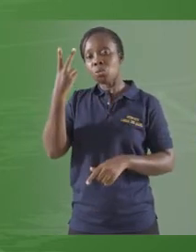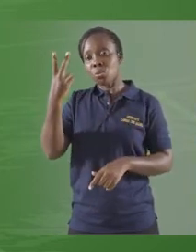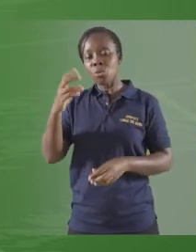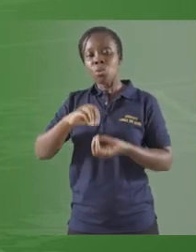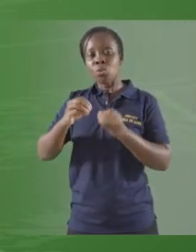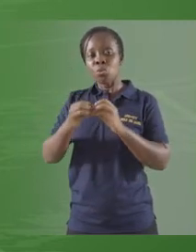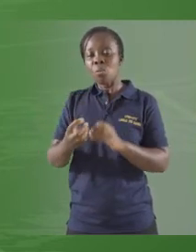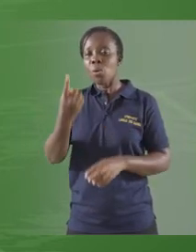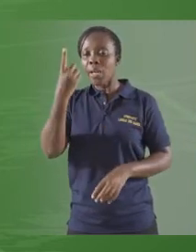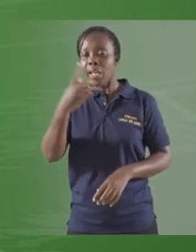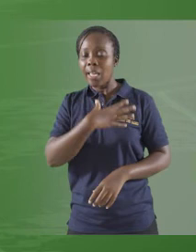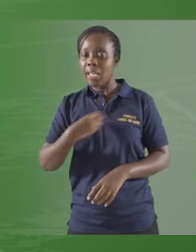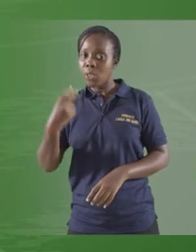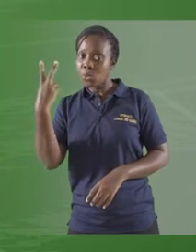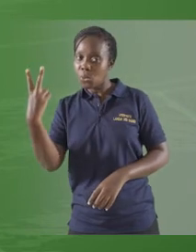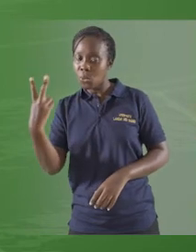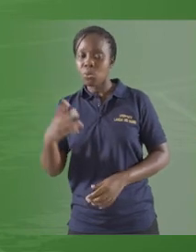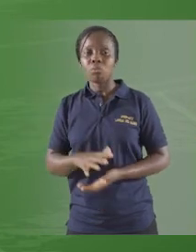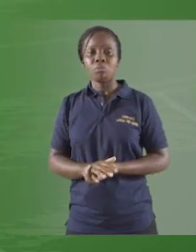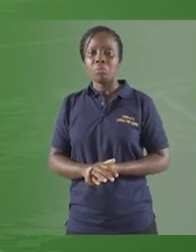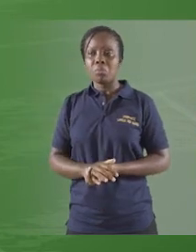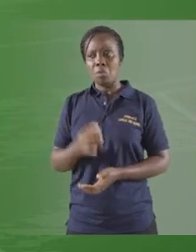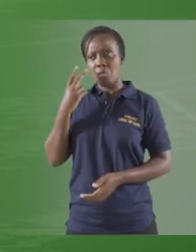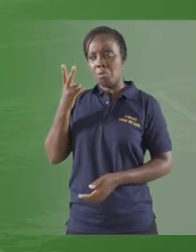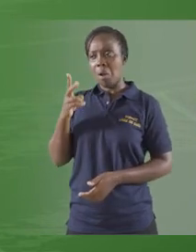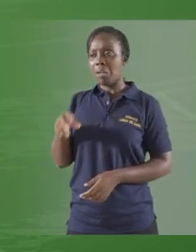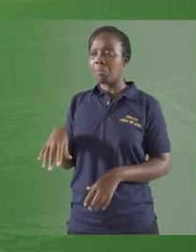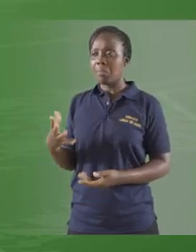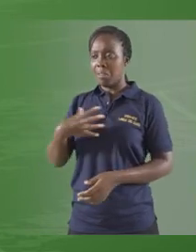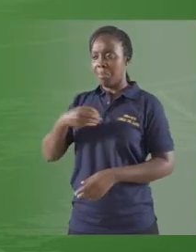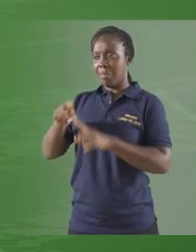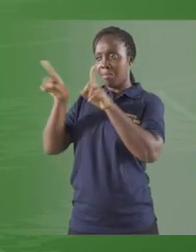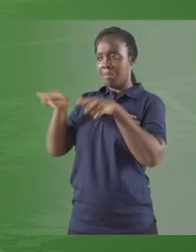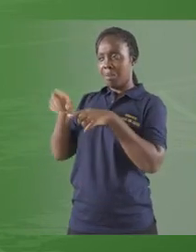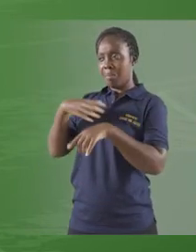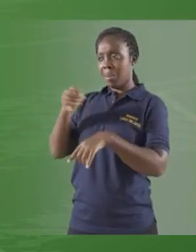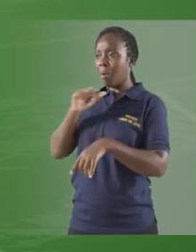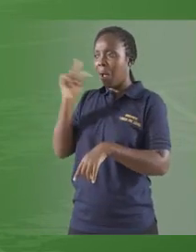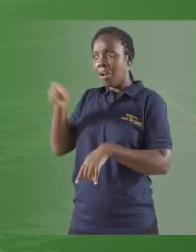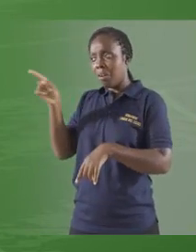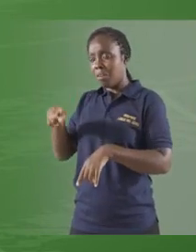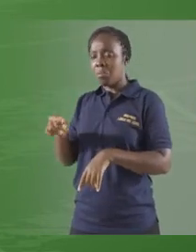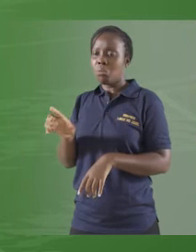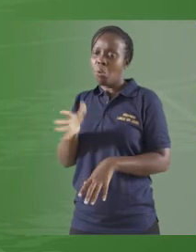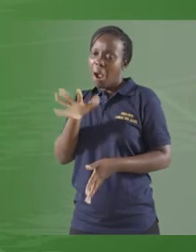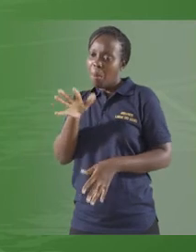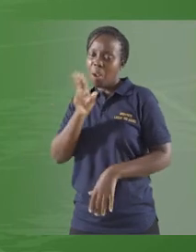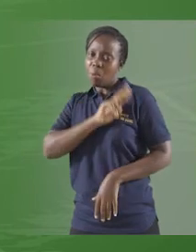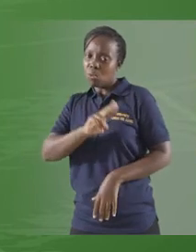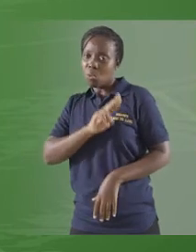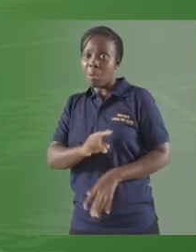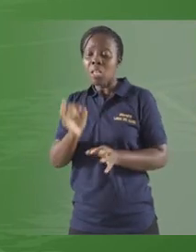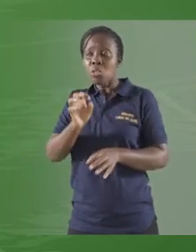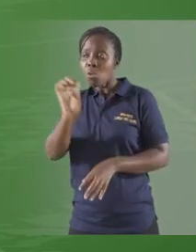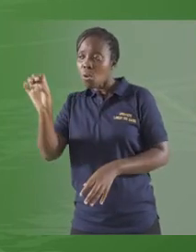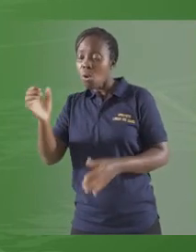2 sont d'apparence normale. Donc, s'ils arrivent à avoir des enfants